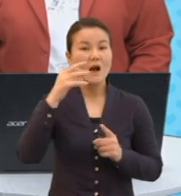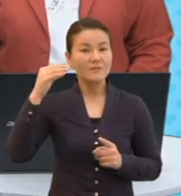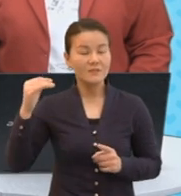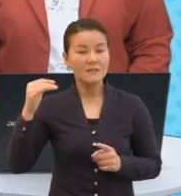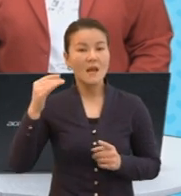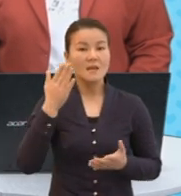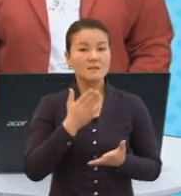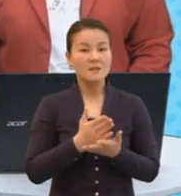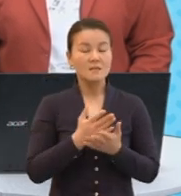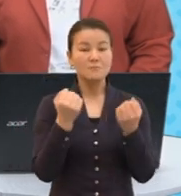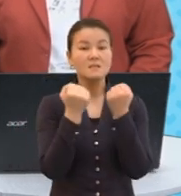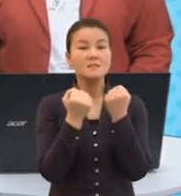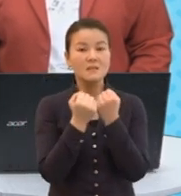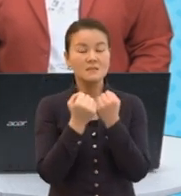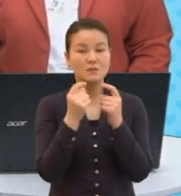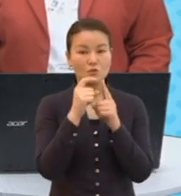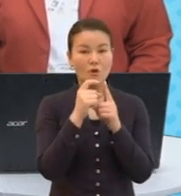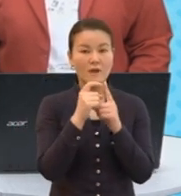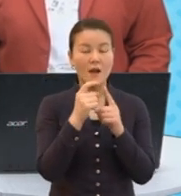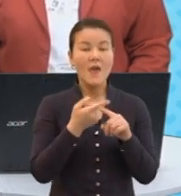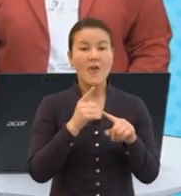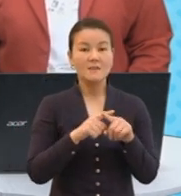есть слово-близнец. Это слово...